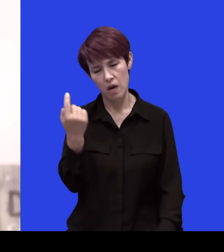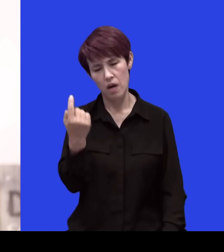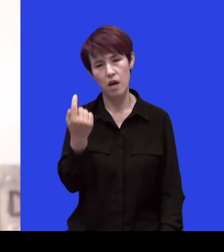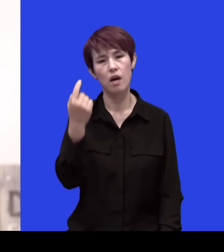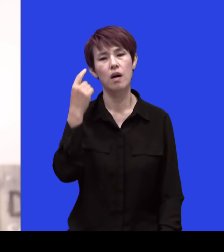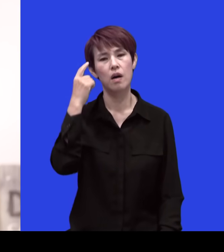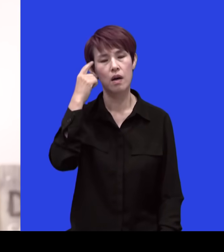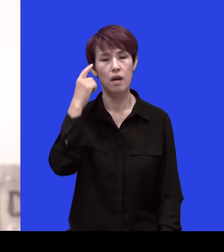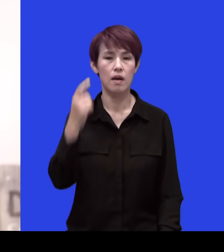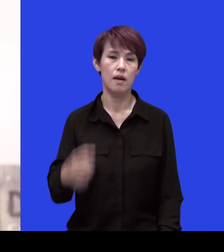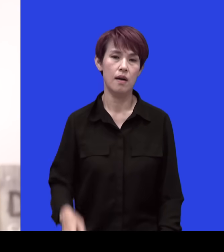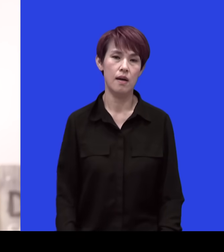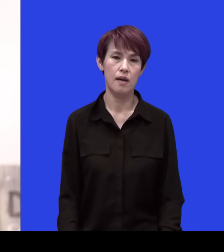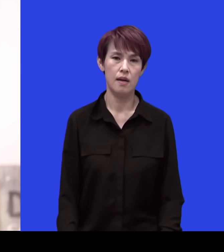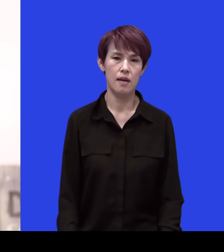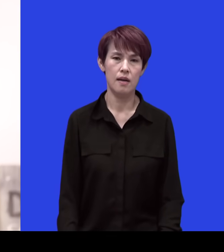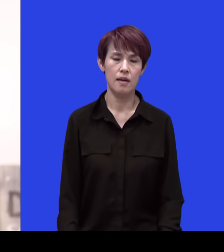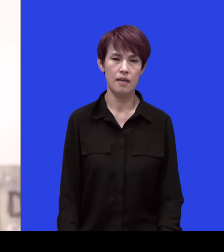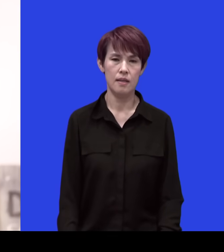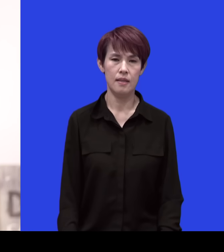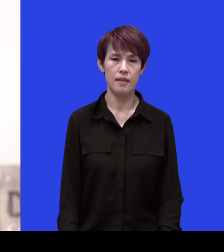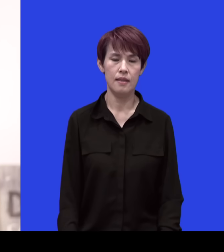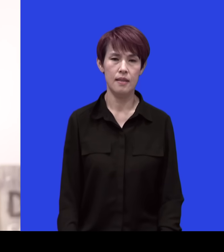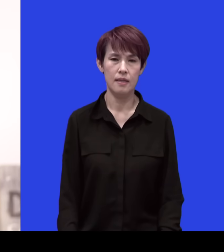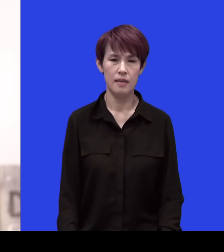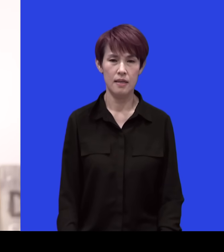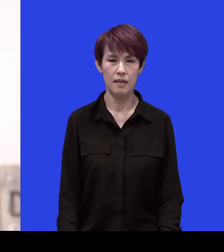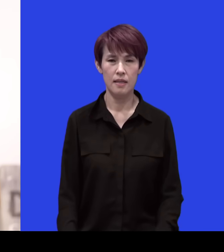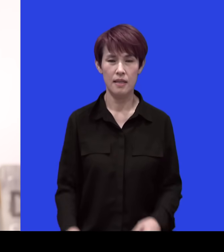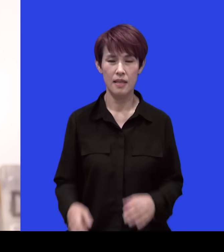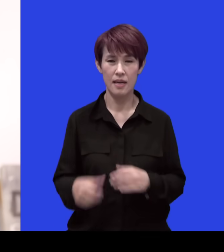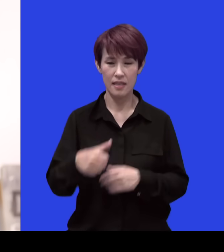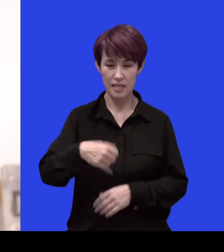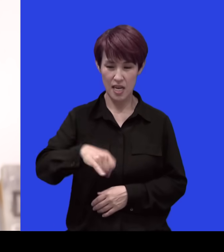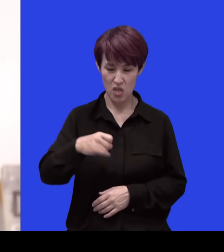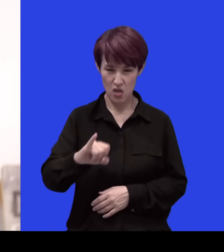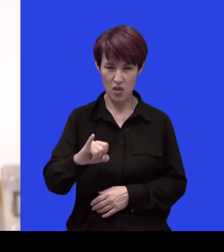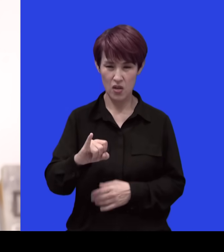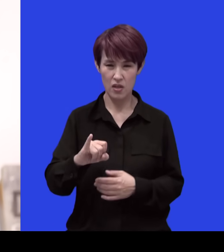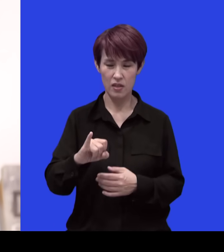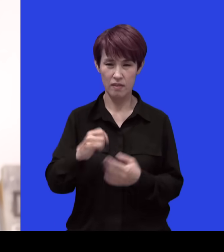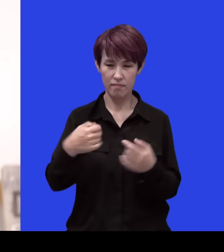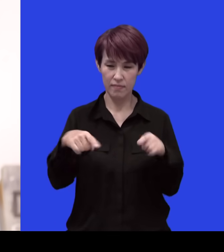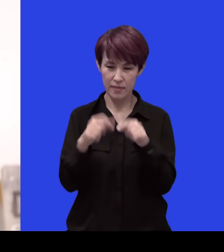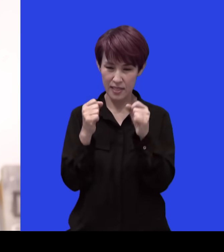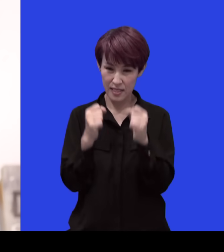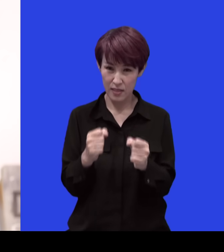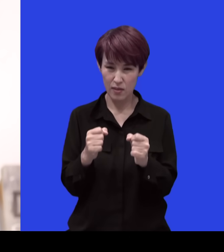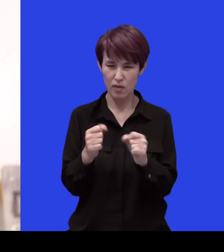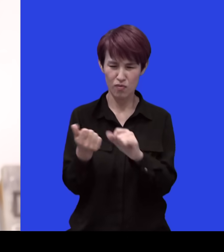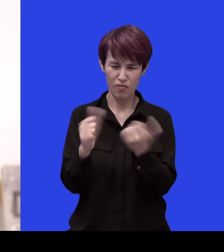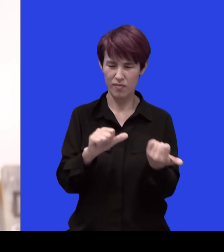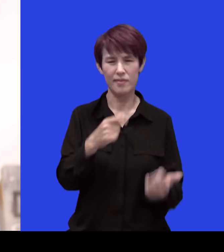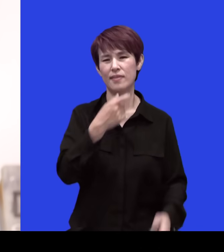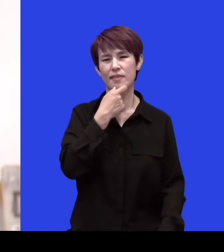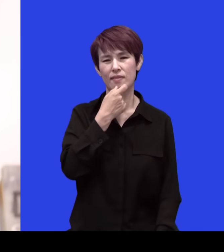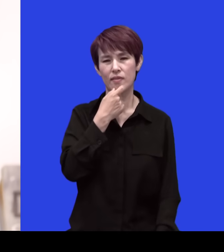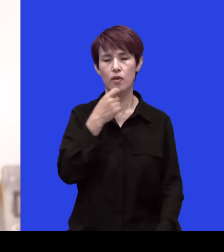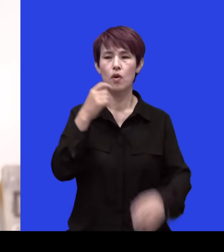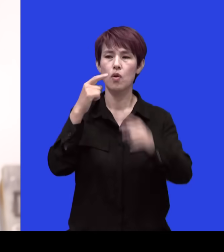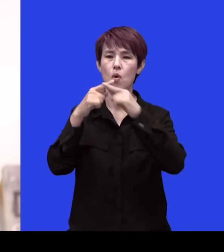집 안에서 애들 있는 데서 그 죽는 모습을 보이기 싫다 그래가지고 예. 교회 가서